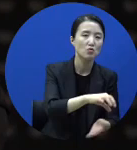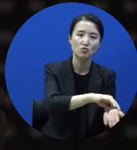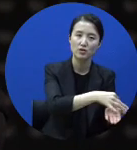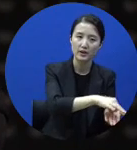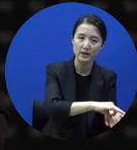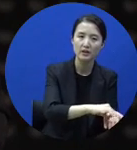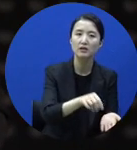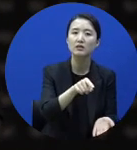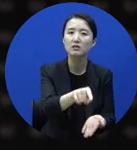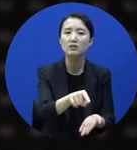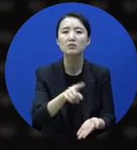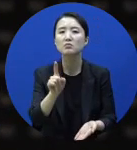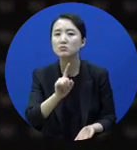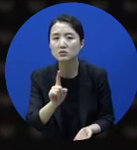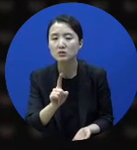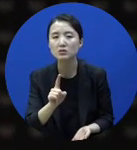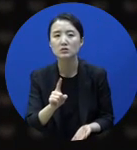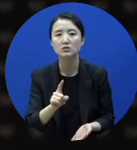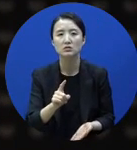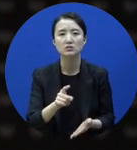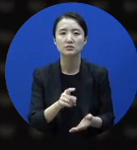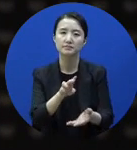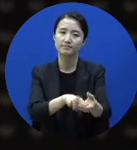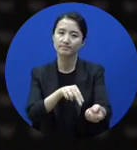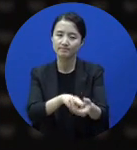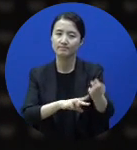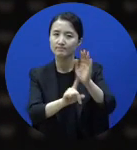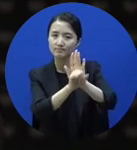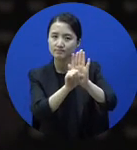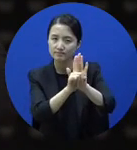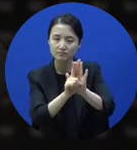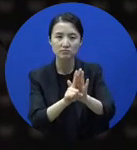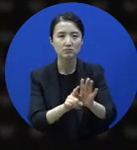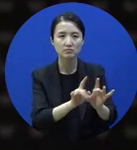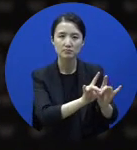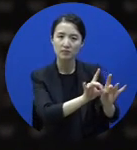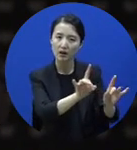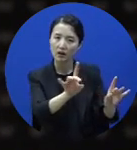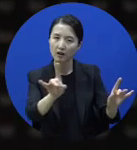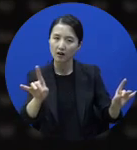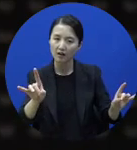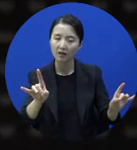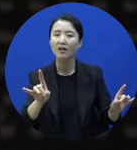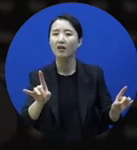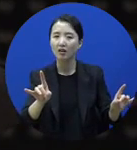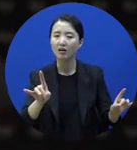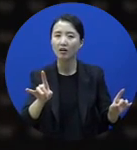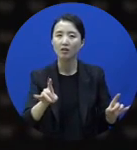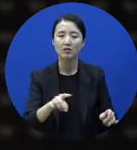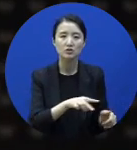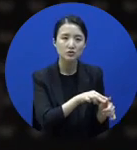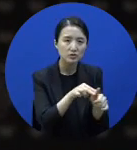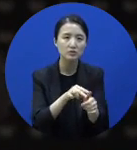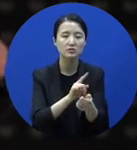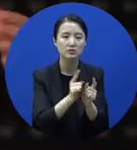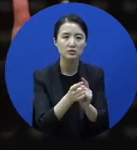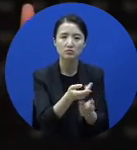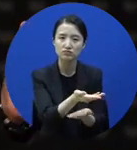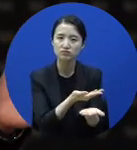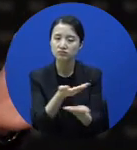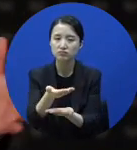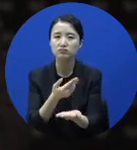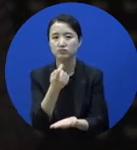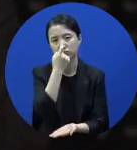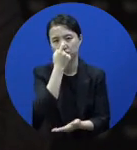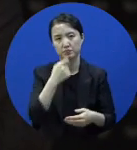전문가들이 존재합니다. 우리가 통상 식사를 하면 누구랑 식사를 하냐면 팀원들하고만 이렇게 합니다. 네. 팀원들하고만,